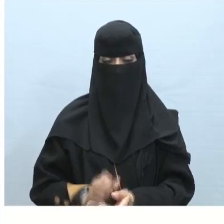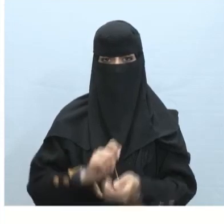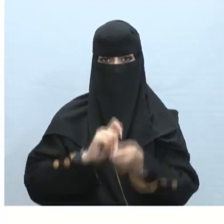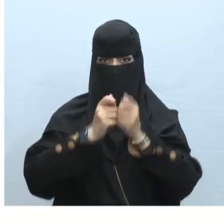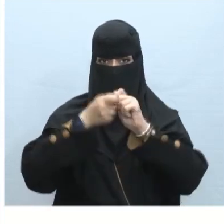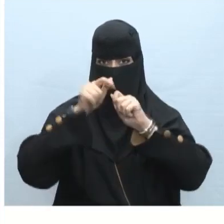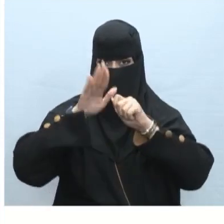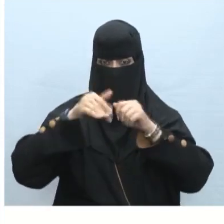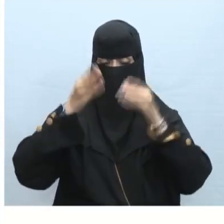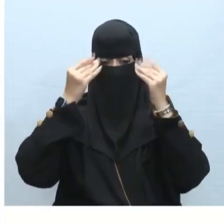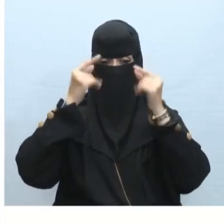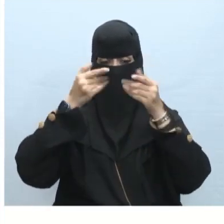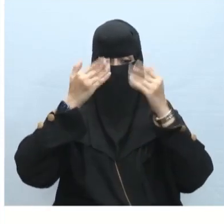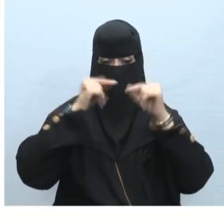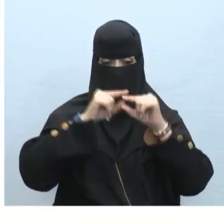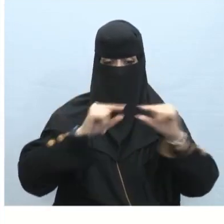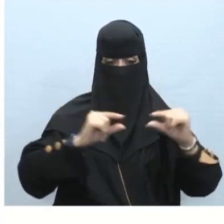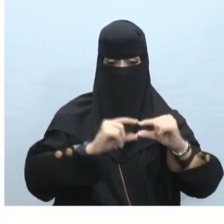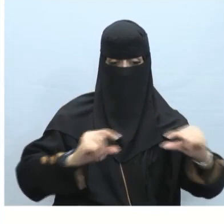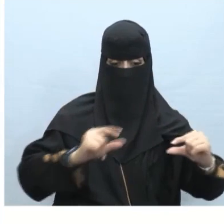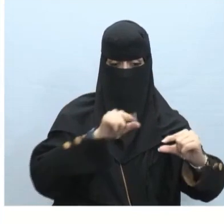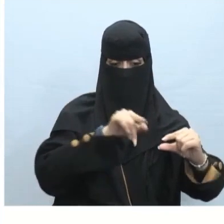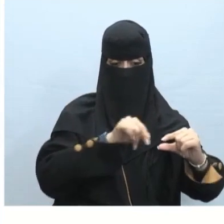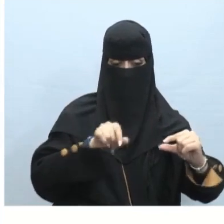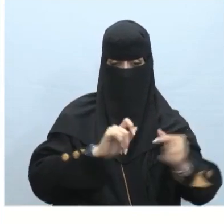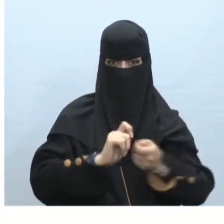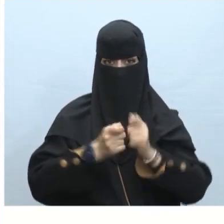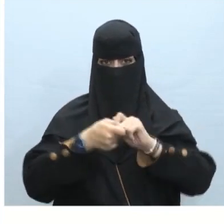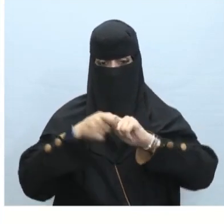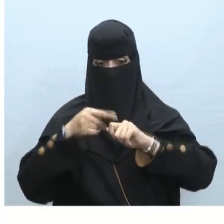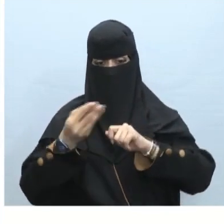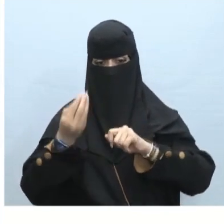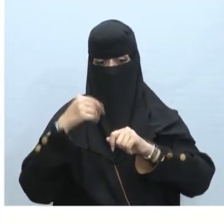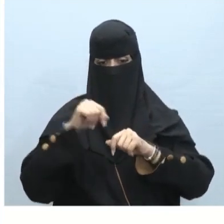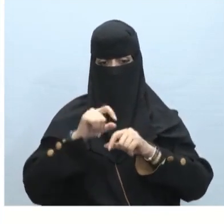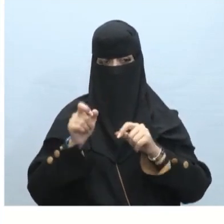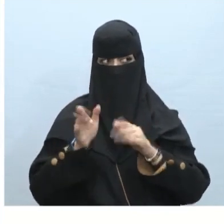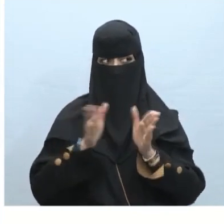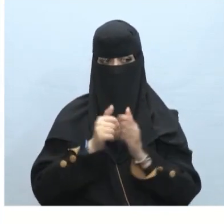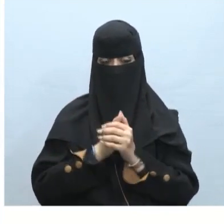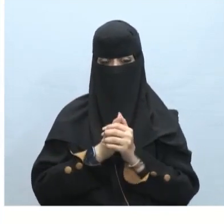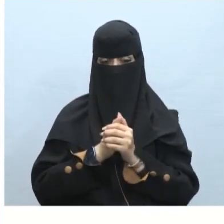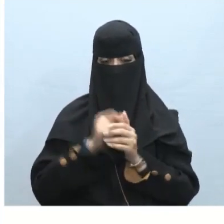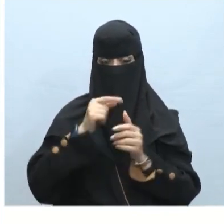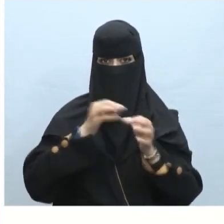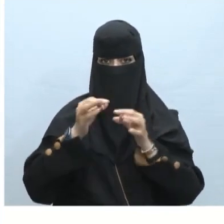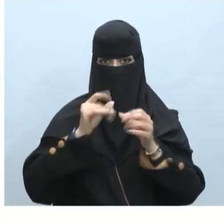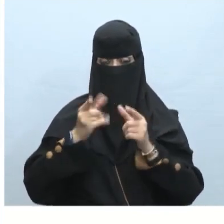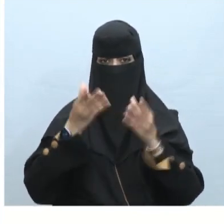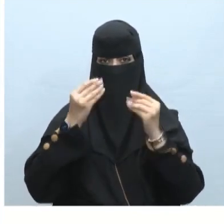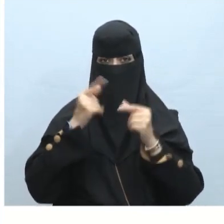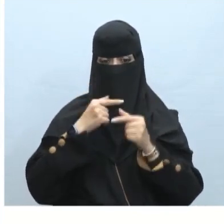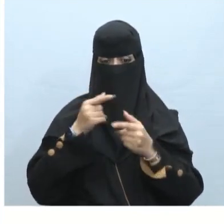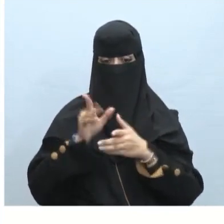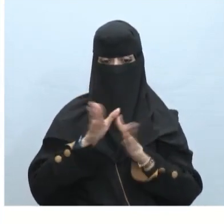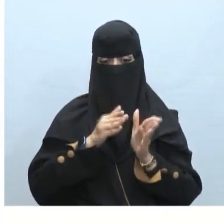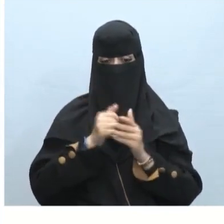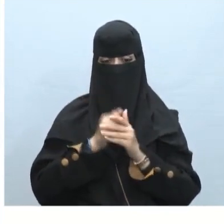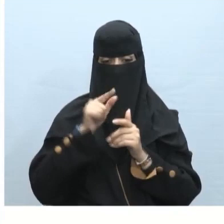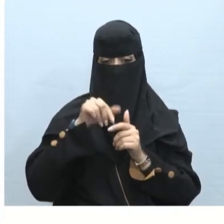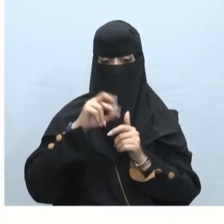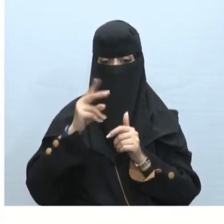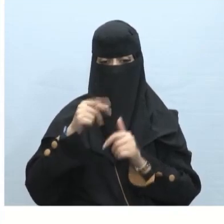نلاحظ تغير في المعلومات الموجوده على الطاقم على المخطط البياني بشكل مباشر